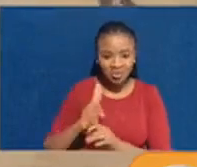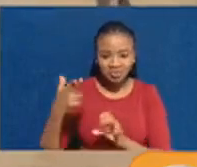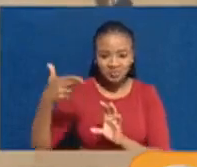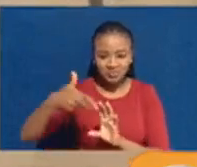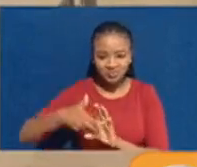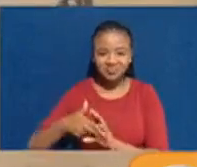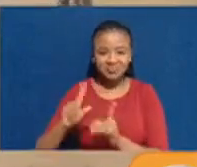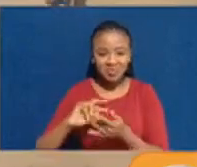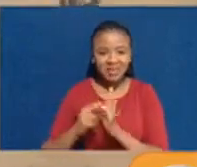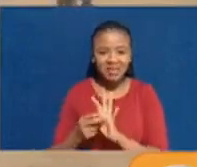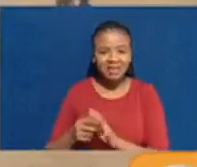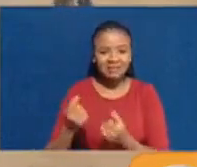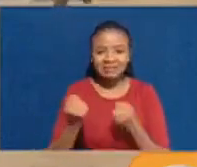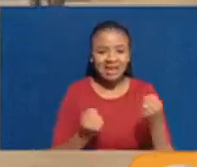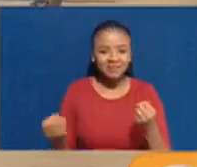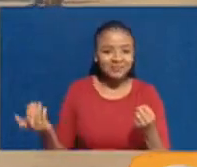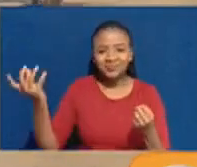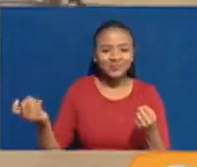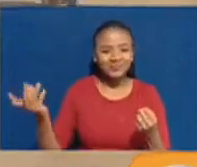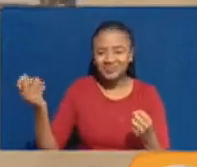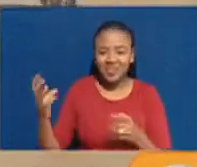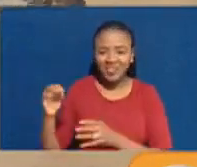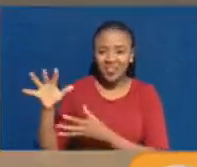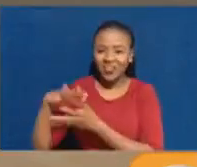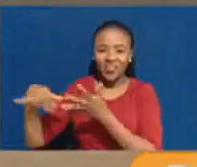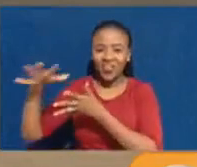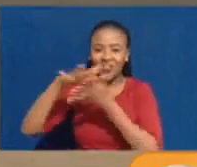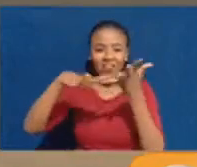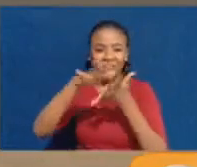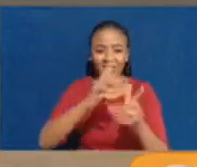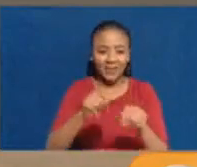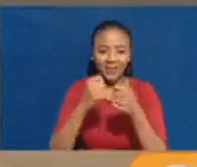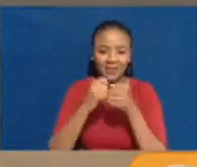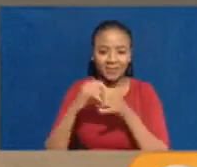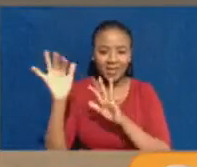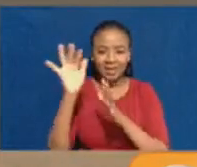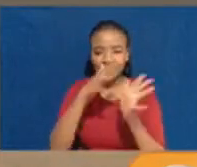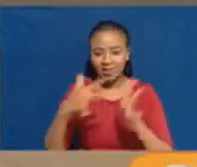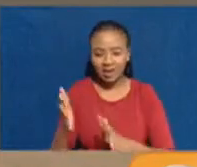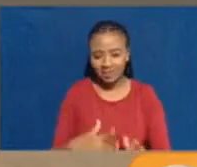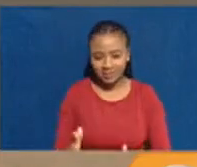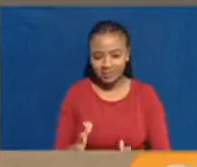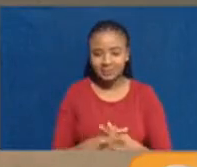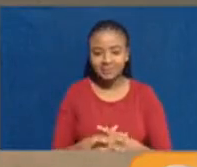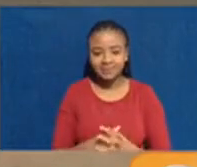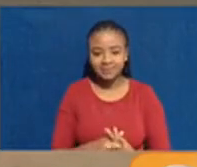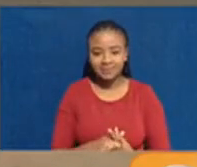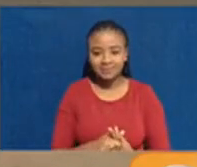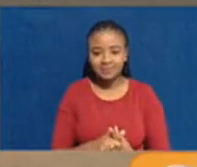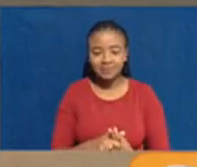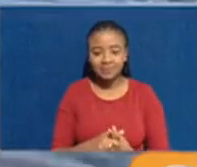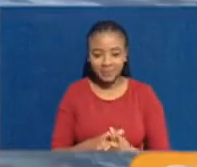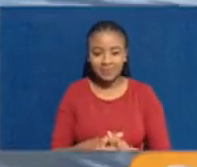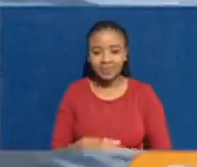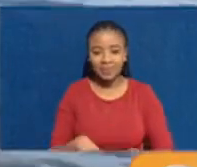kaa ambayo inasababisha ongezeko la joto ulimwenguni na kupelekea mabadiliko ya tabia nchi. Wataalamu wa hewa